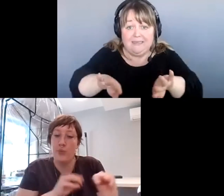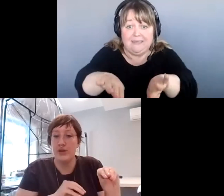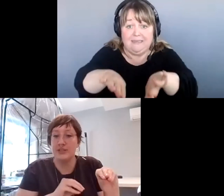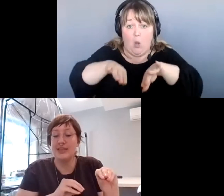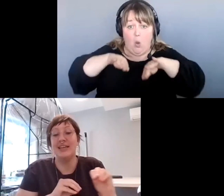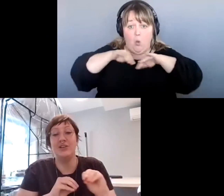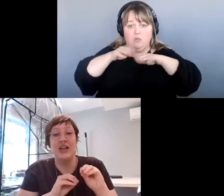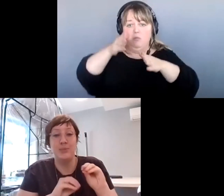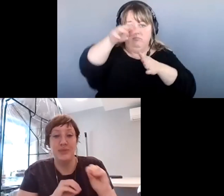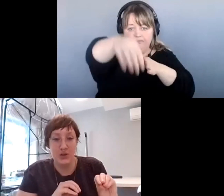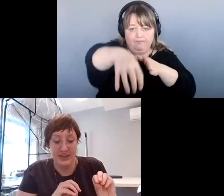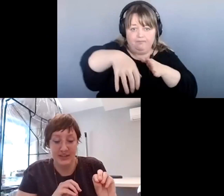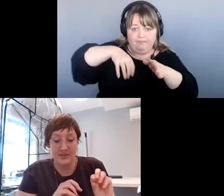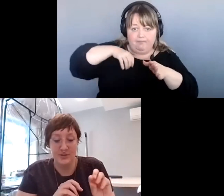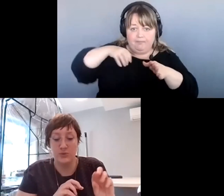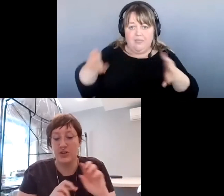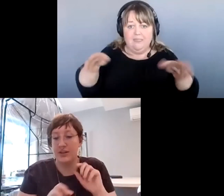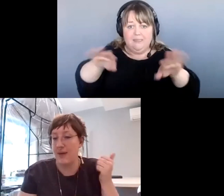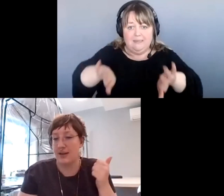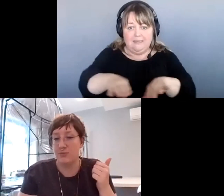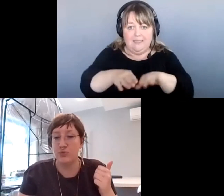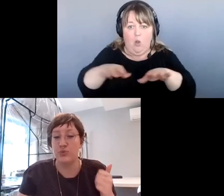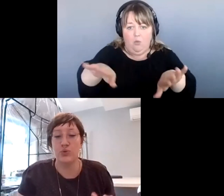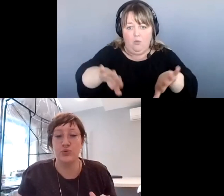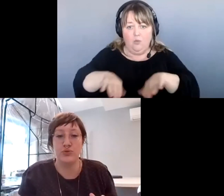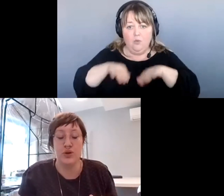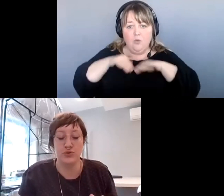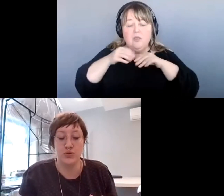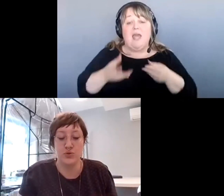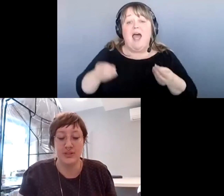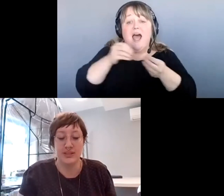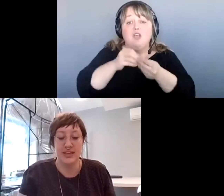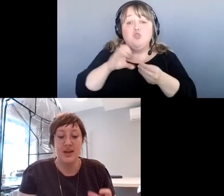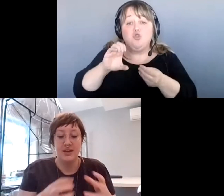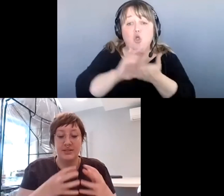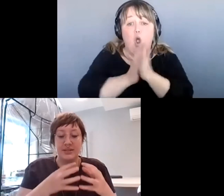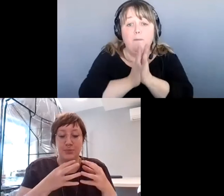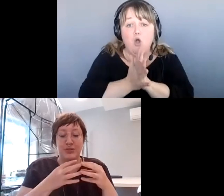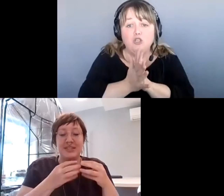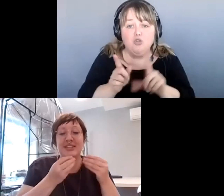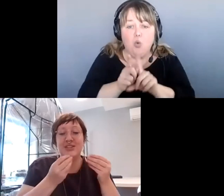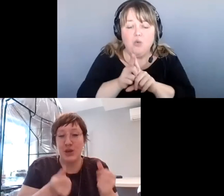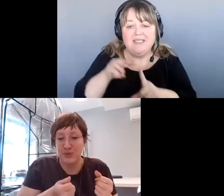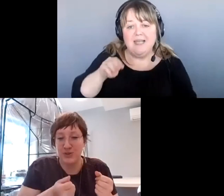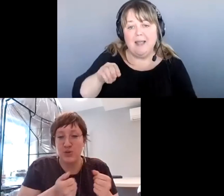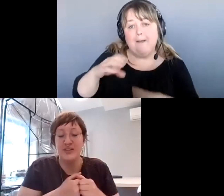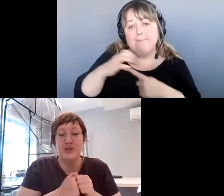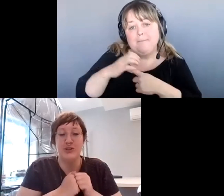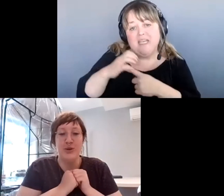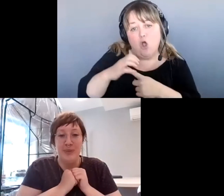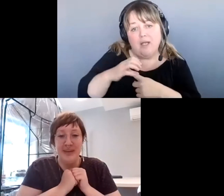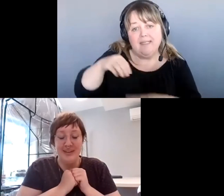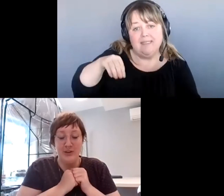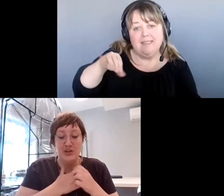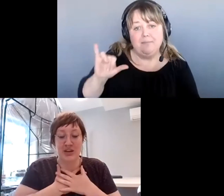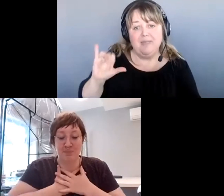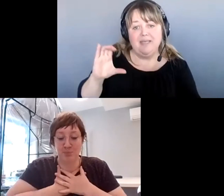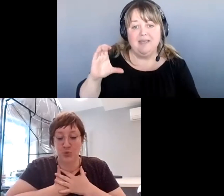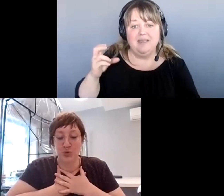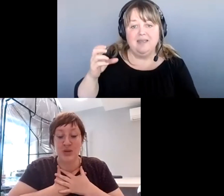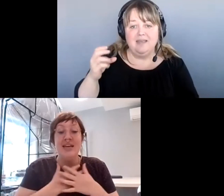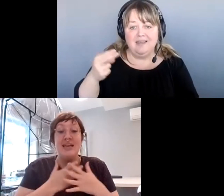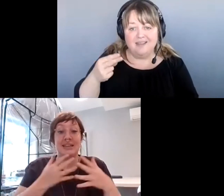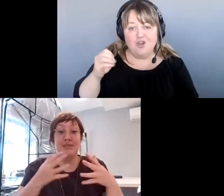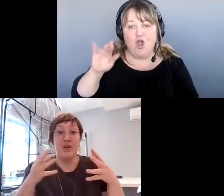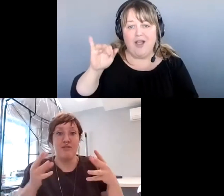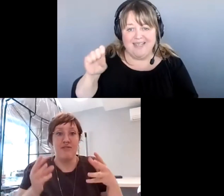du compost et de la mycorhize. Donc, j'en ai parlé plus tôt lors du cours. C'est ces petits champignons microscopiques que j'aime